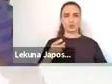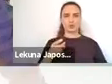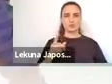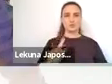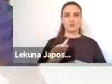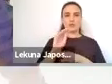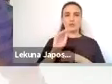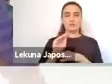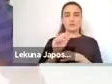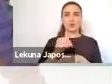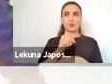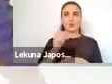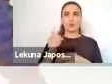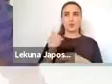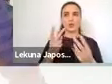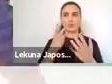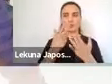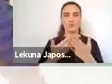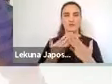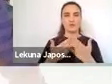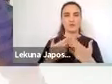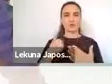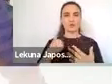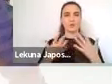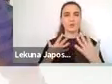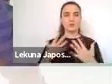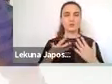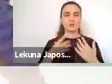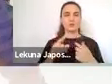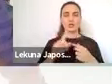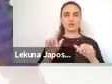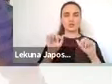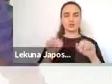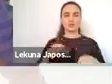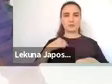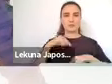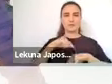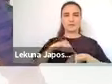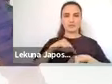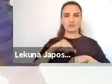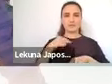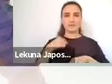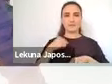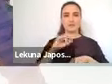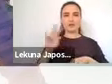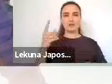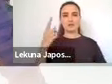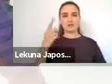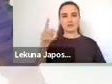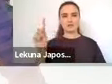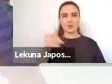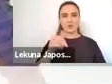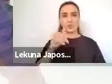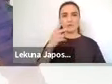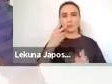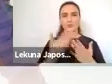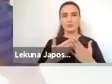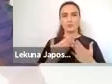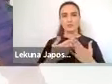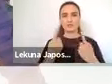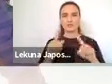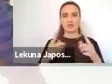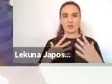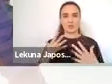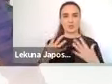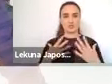ხო? როგორ გამოვხატო მე ემოცია, რა ემოციებს შეიძლება განვითარო ვიცდიდე მე ან სხვა. როგორ გამოხატავ სხვა